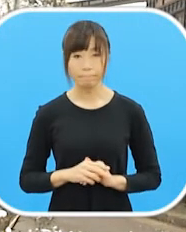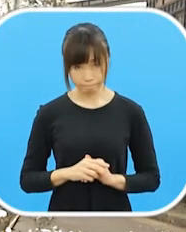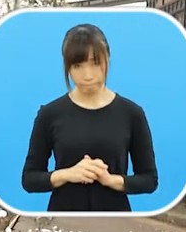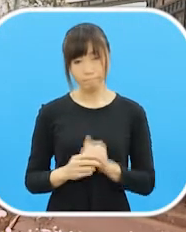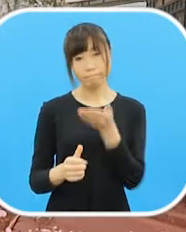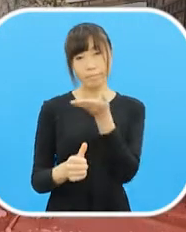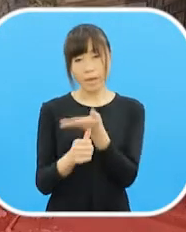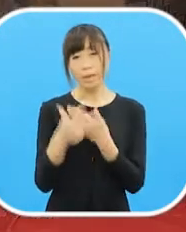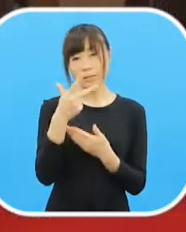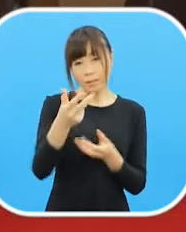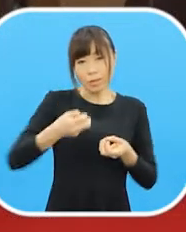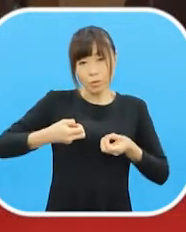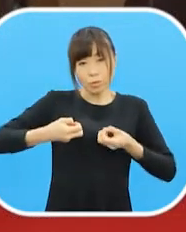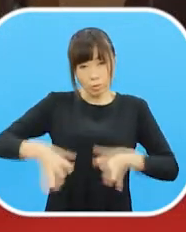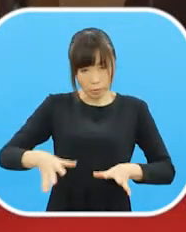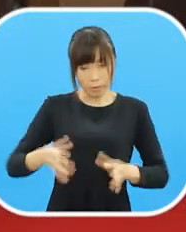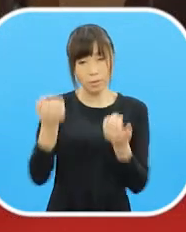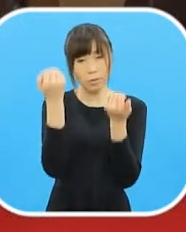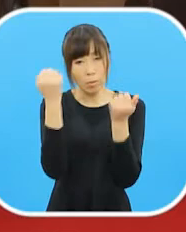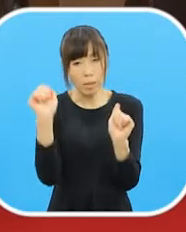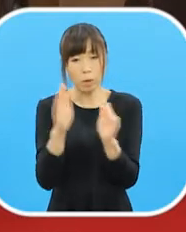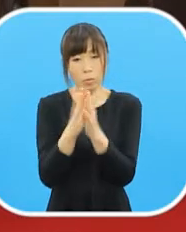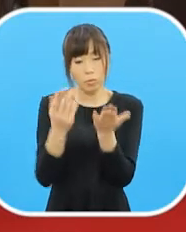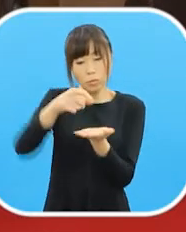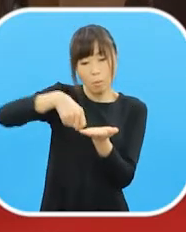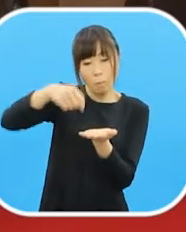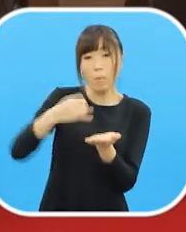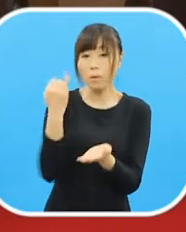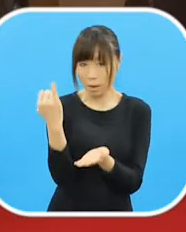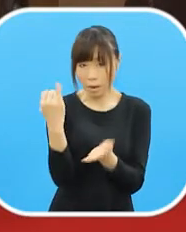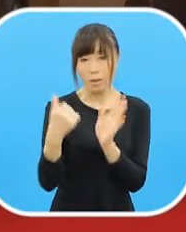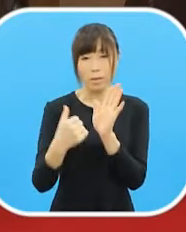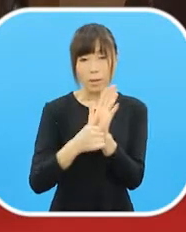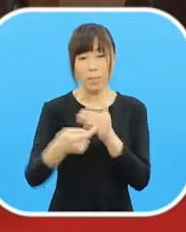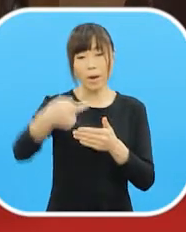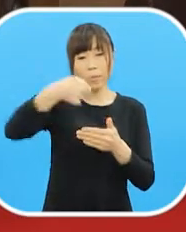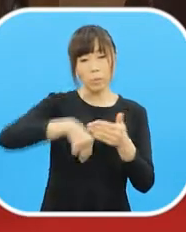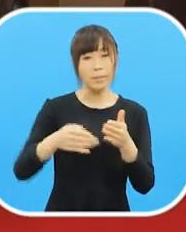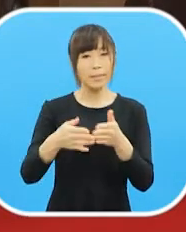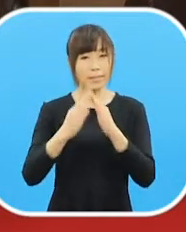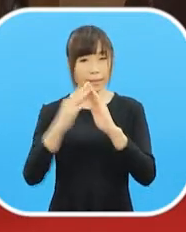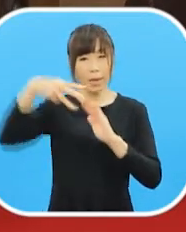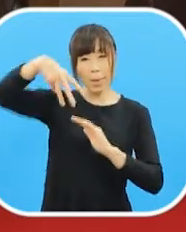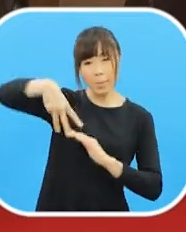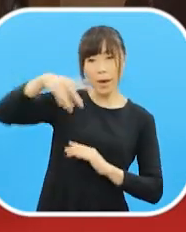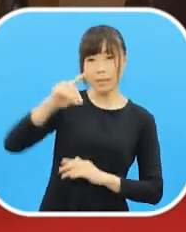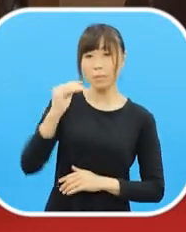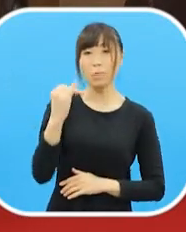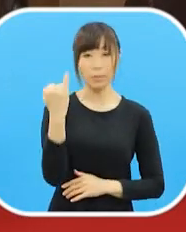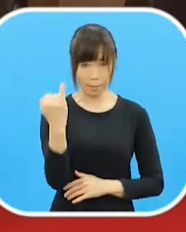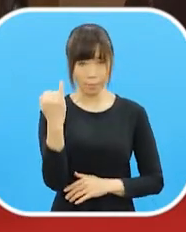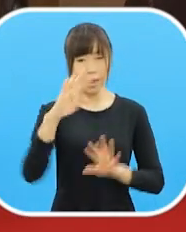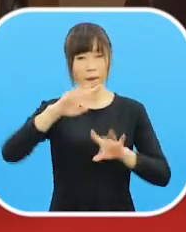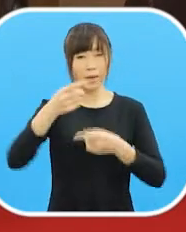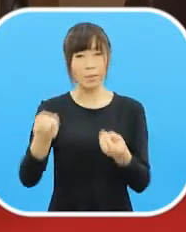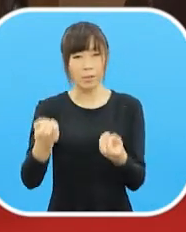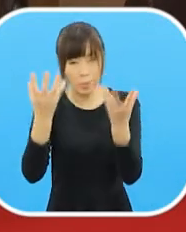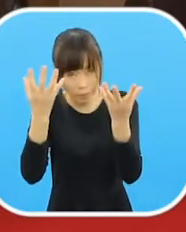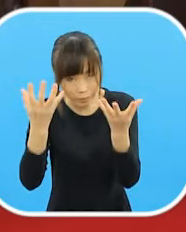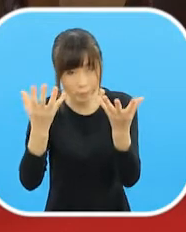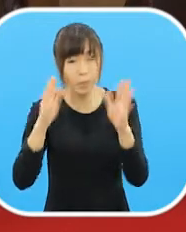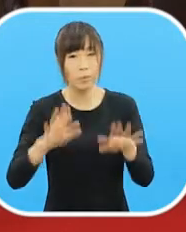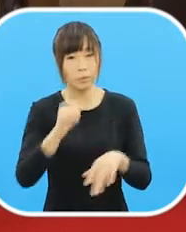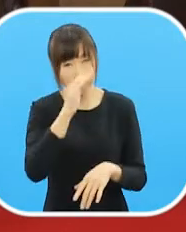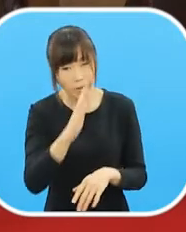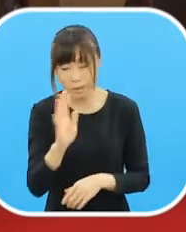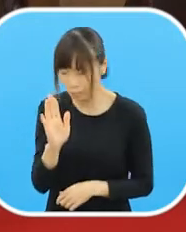秋田市出身の脚本家の内館牧子さんです。明けましておめでとうございます。 明けましておめでとうございます。 今年もよろしくお願いいたします